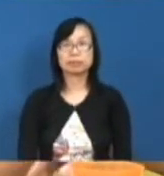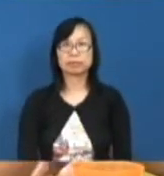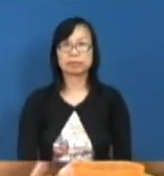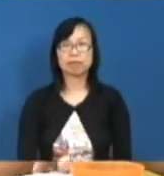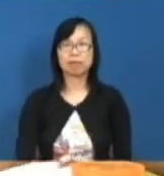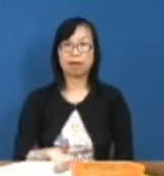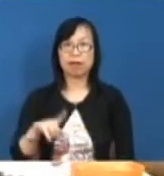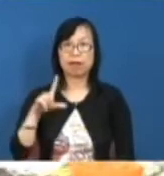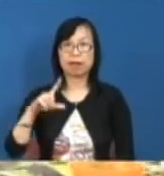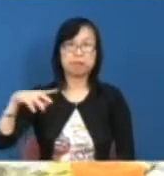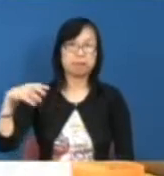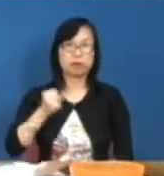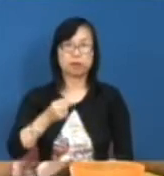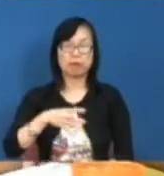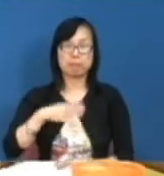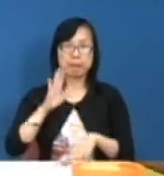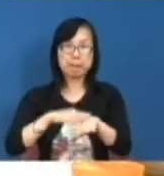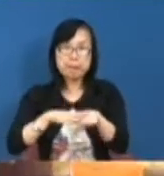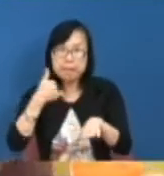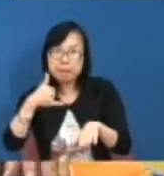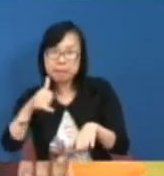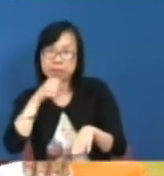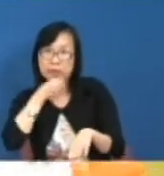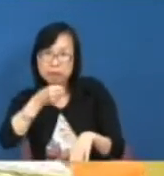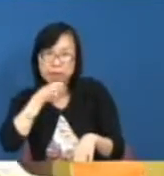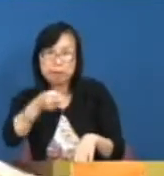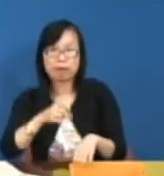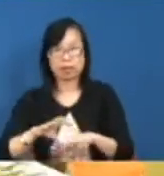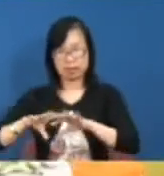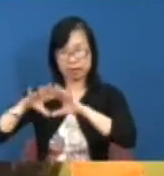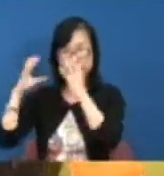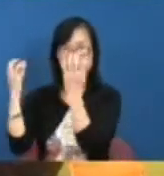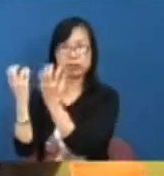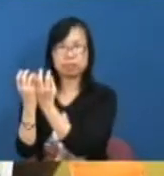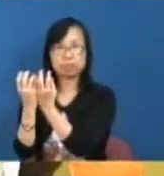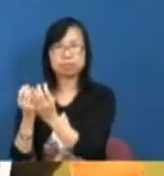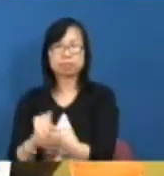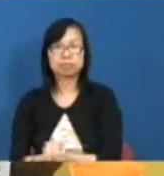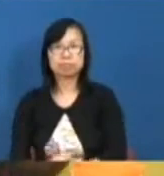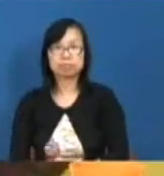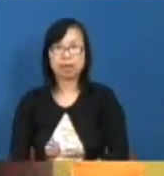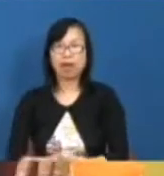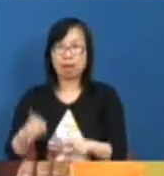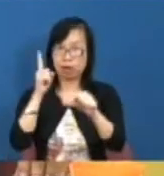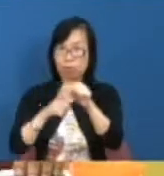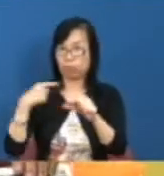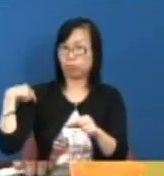阿李副總理就啱去個訪問嘅喎，即係安排咗個訪問。嗱，呢班人好明顯係共產